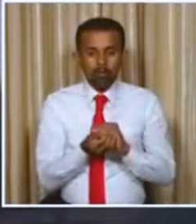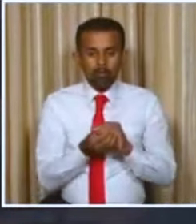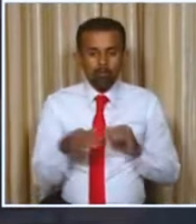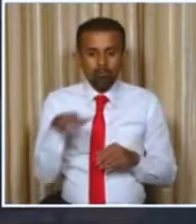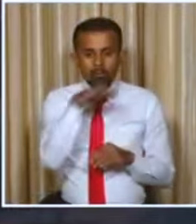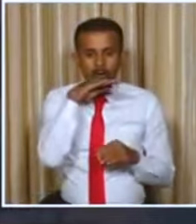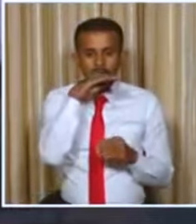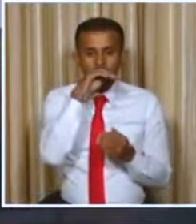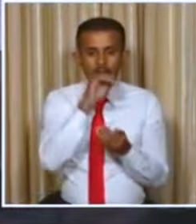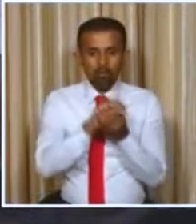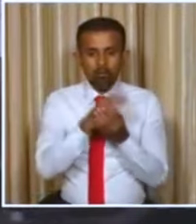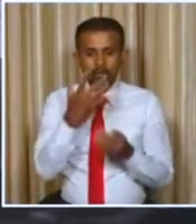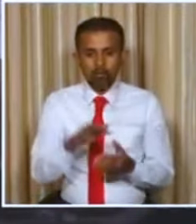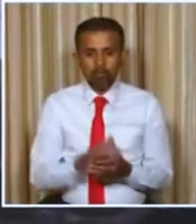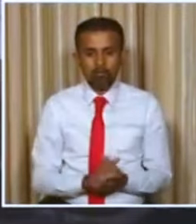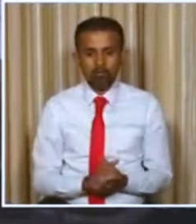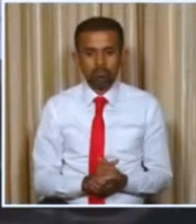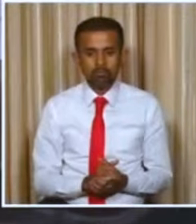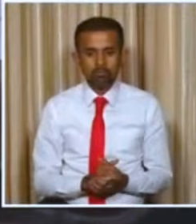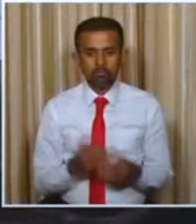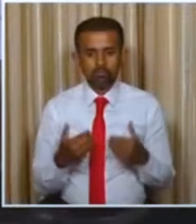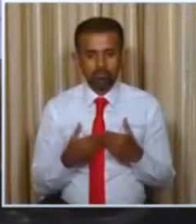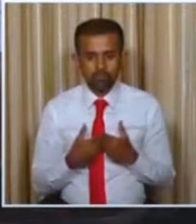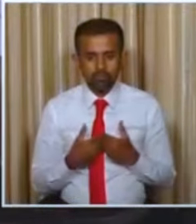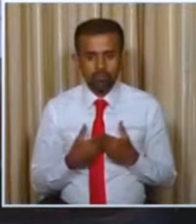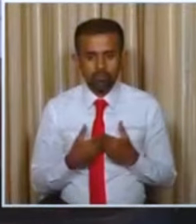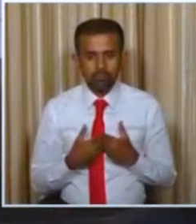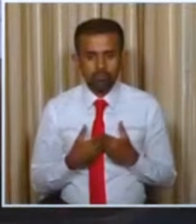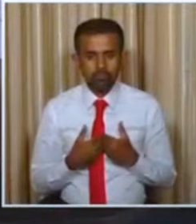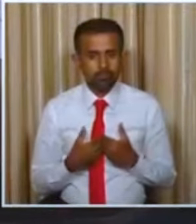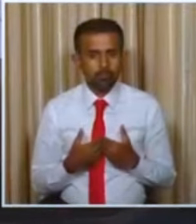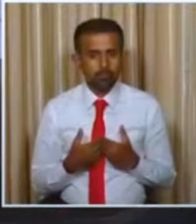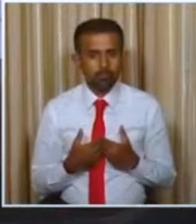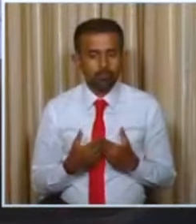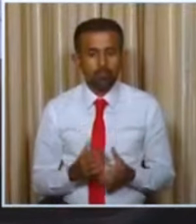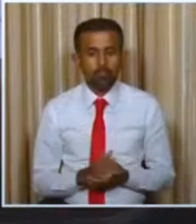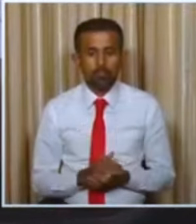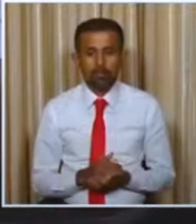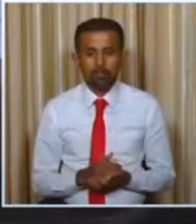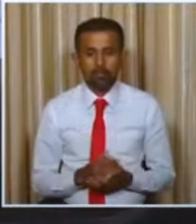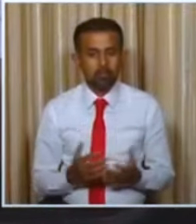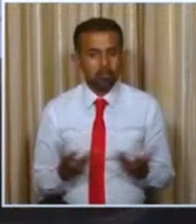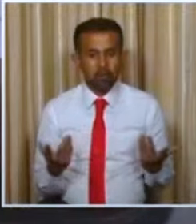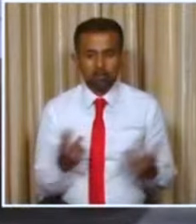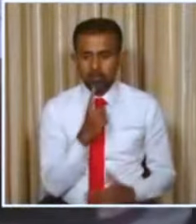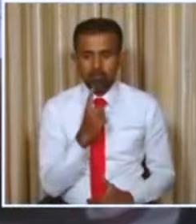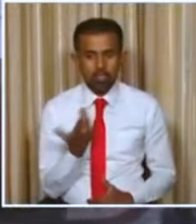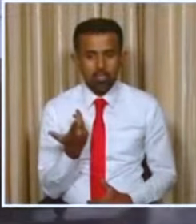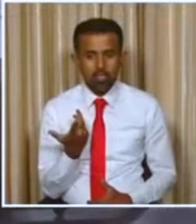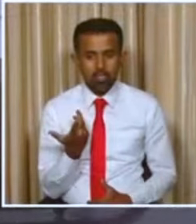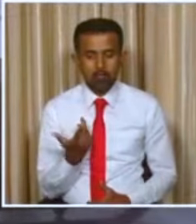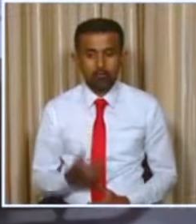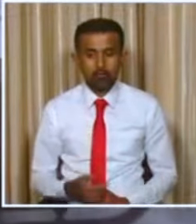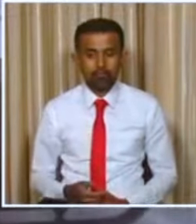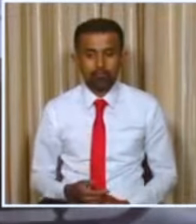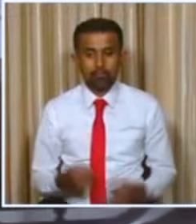என்று சொன்னால், அதற்கு நீங்கள் அந்த யுத்த முடிவிலே எங்கள் மீது ஒரு இன அழிப்பை செய்து நீங்கள் அந்த பிரதேசத்தை கைப்பற்றிய பொழுது